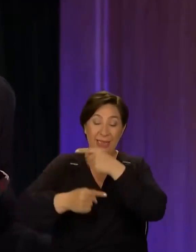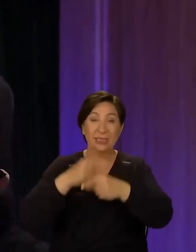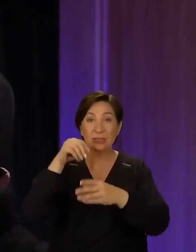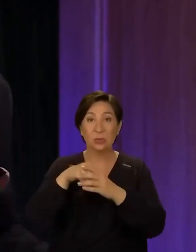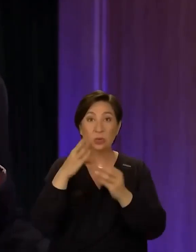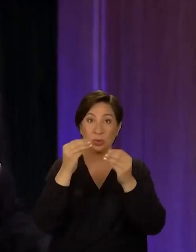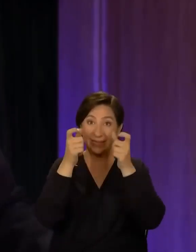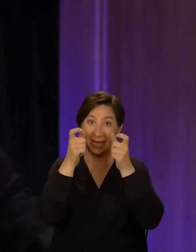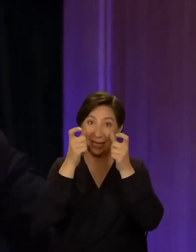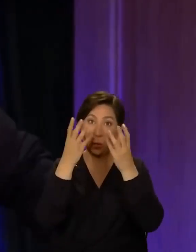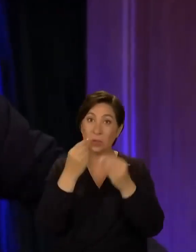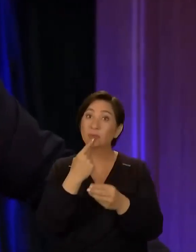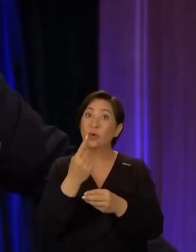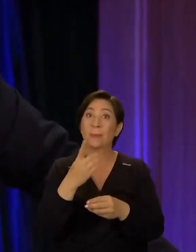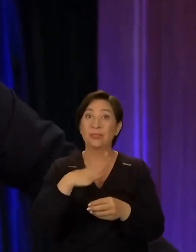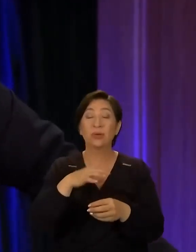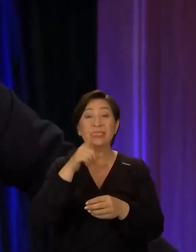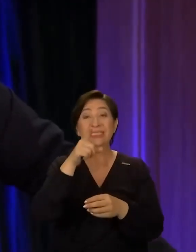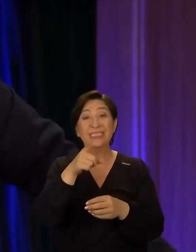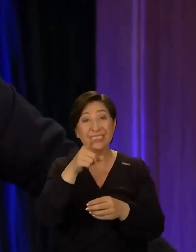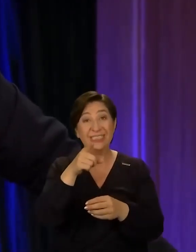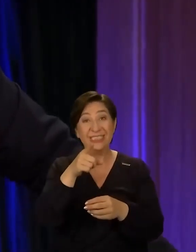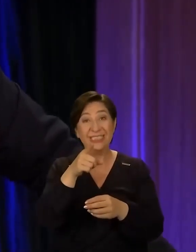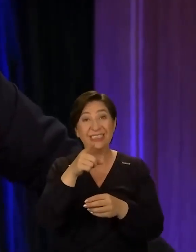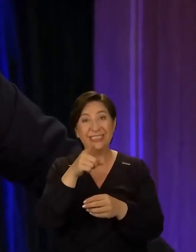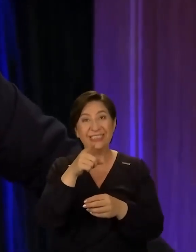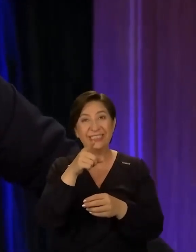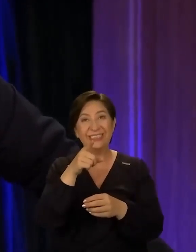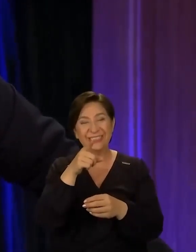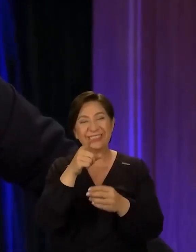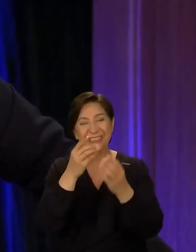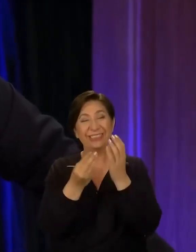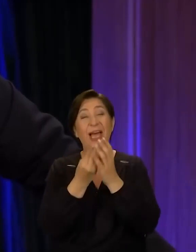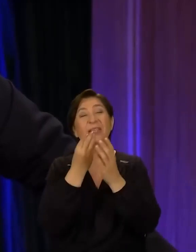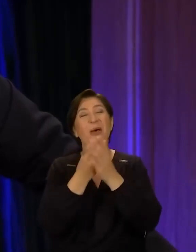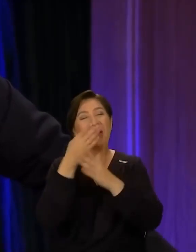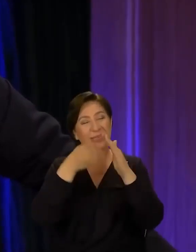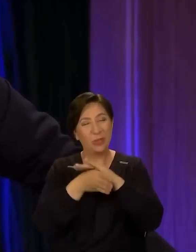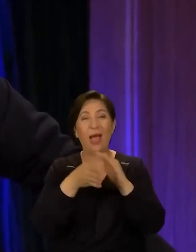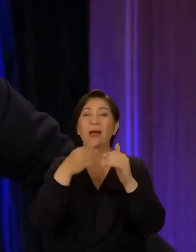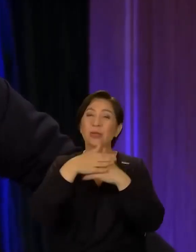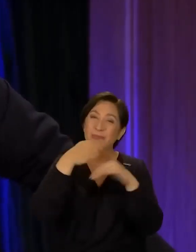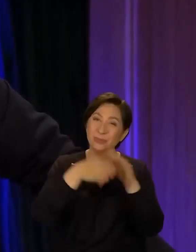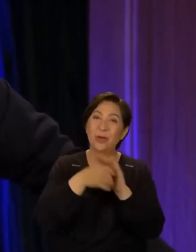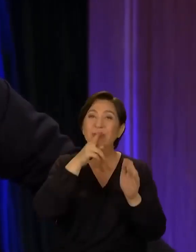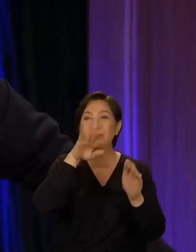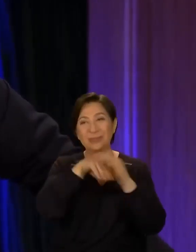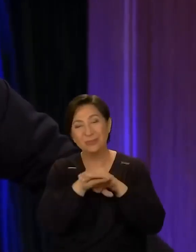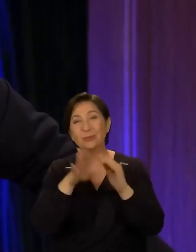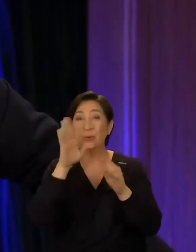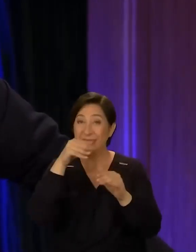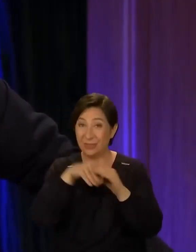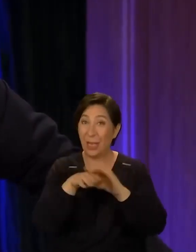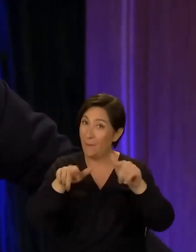geleneksel içerisinde çok dikkatli olarak söylemek istiyor. Yani diyor ki. Birader sabah girmiş, akşam girmiş, öğleden sonra girmiş, sonra yine